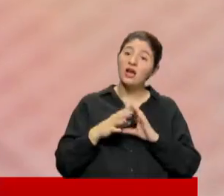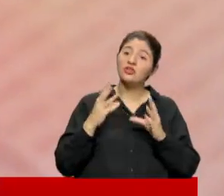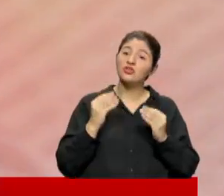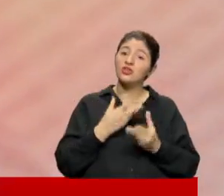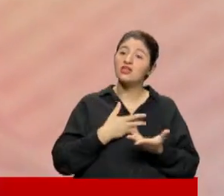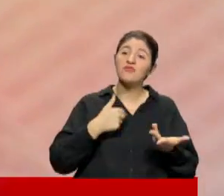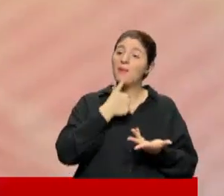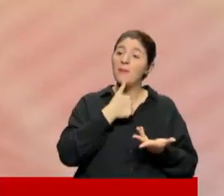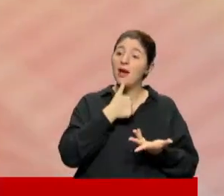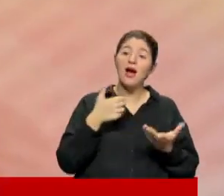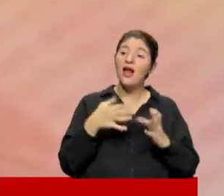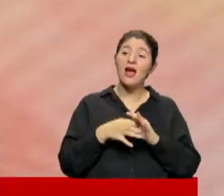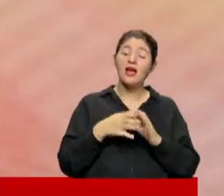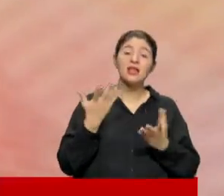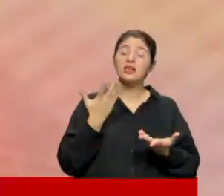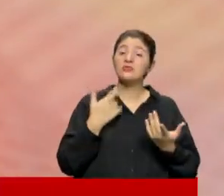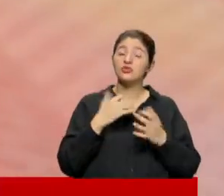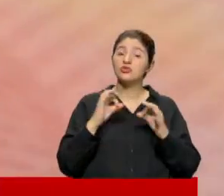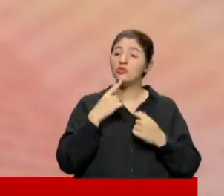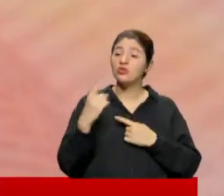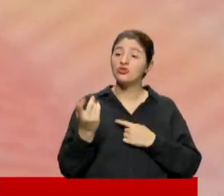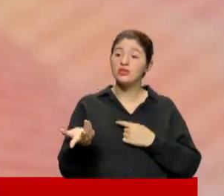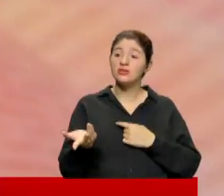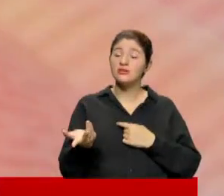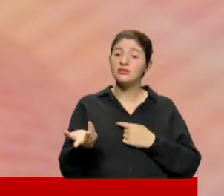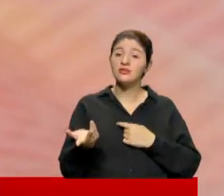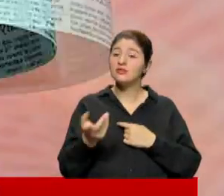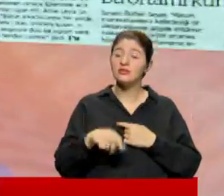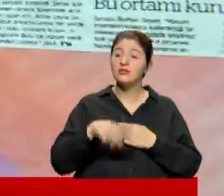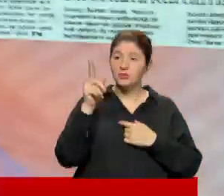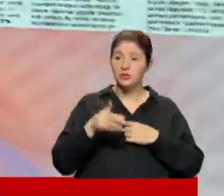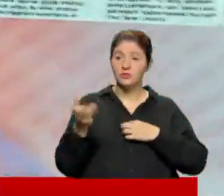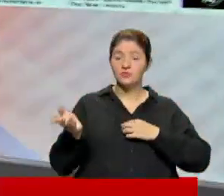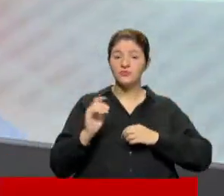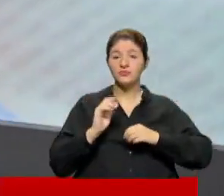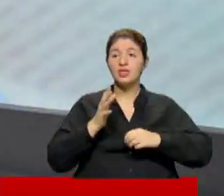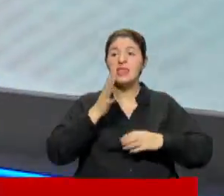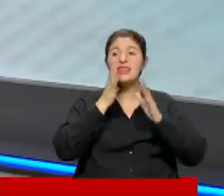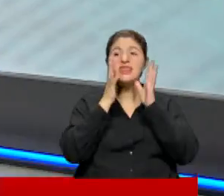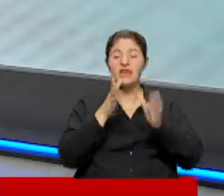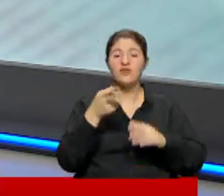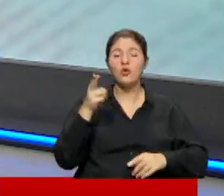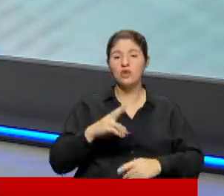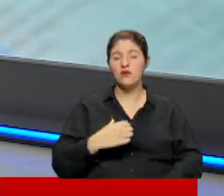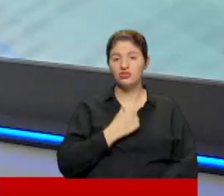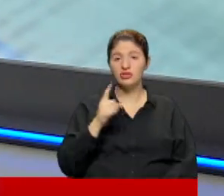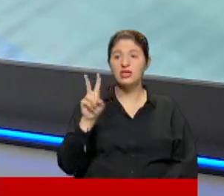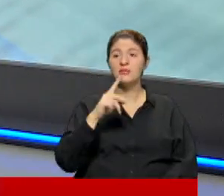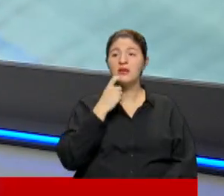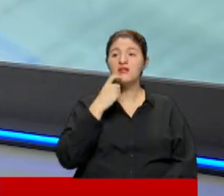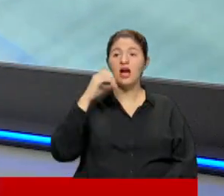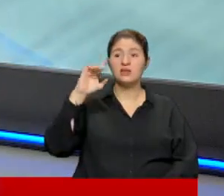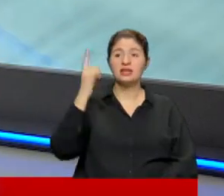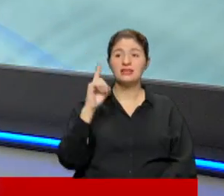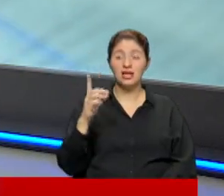çok sevdiği babasıyla ilgili nasıl bir cümle kuracağız bir gün gazetesi nefret ölüm acı 20 yıllık